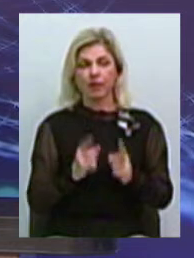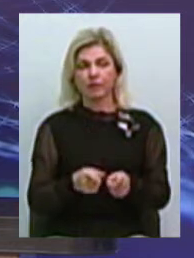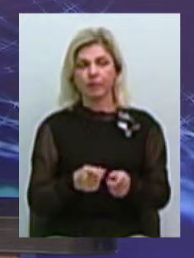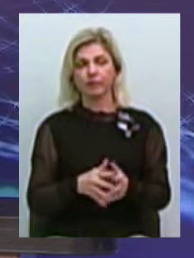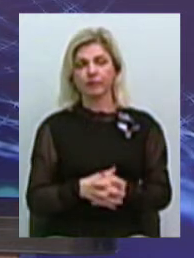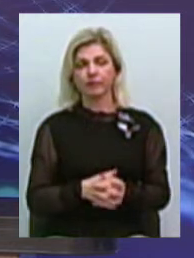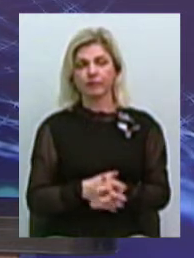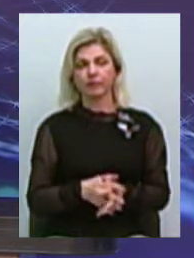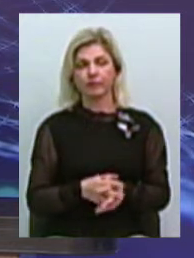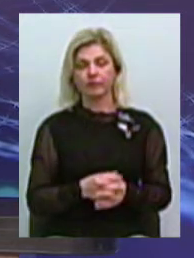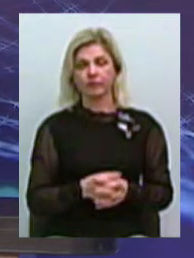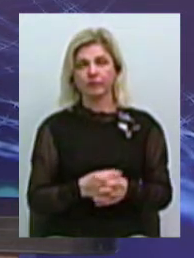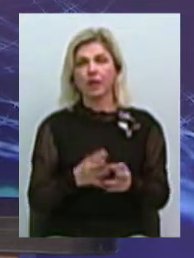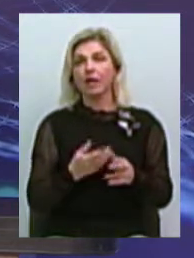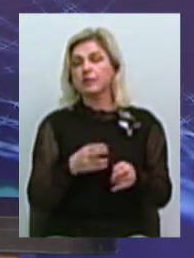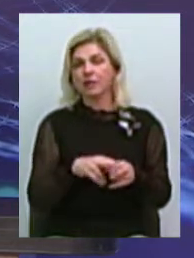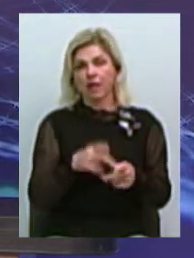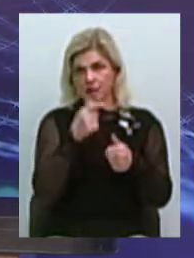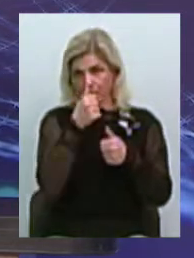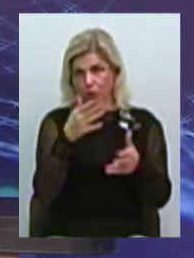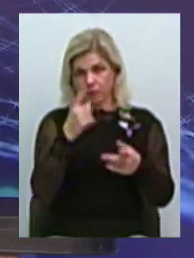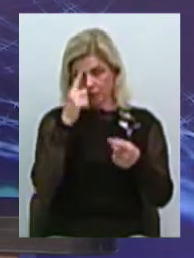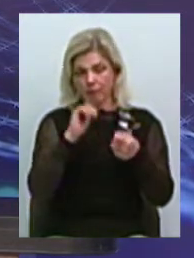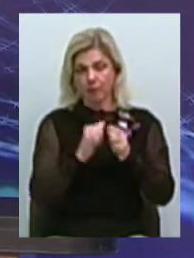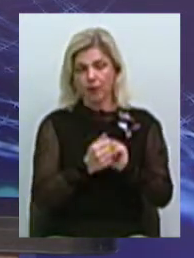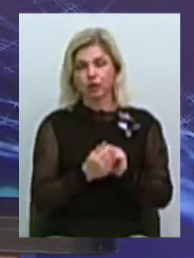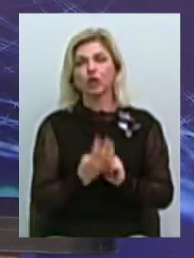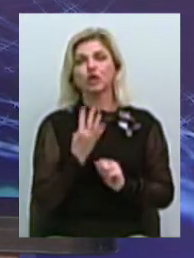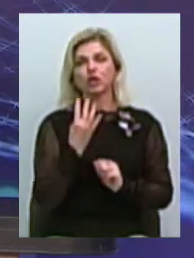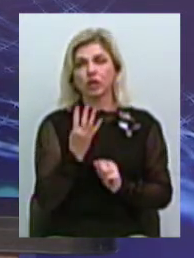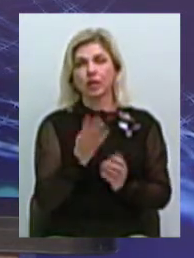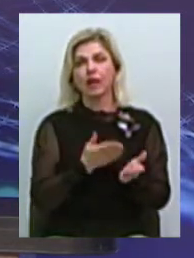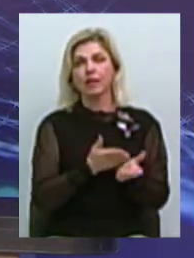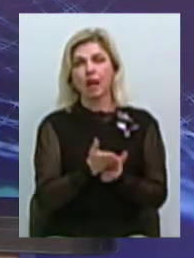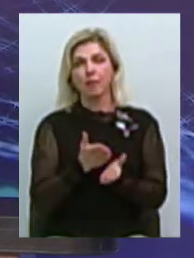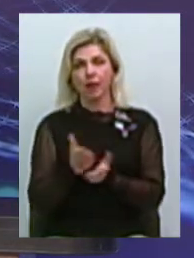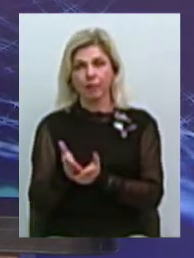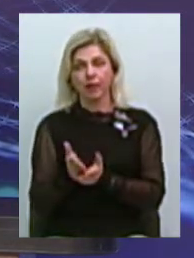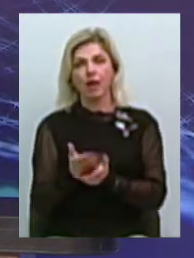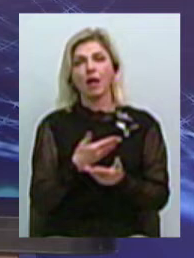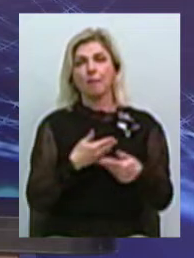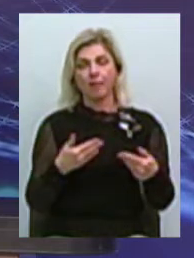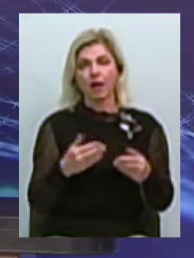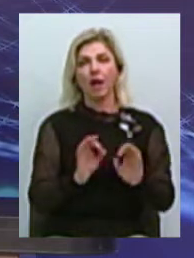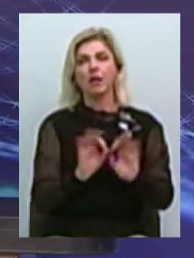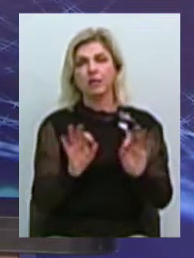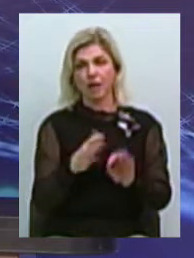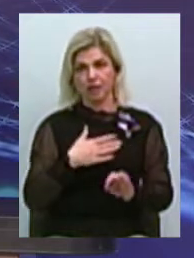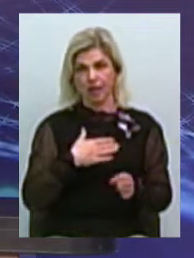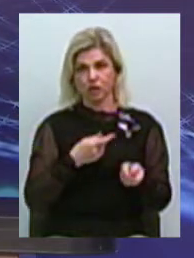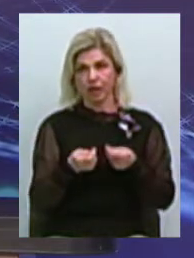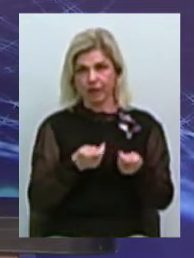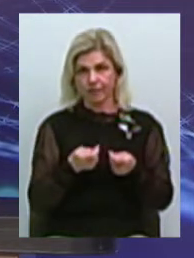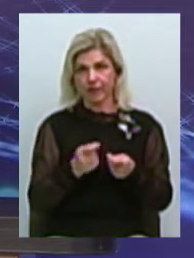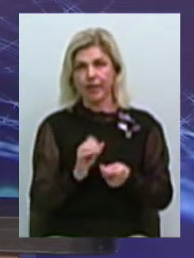тому що це навіть неможливо, скажімо так, запам'ятати. Чотири напрямки ми доводимо до наших керівників, з